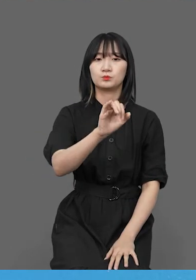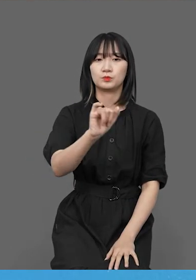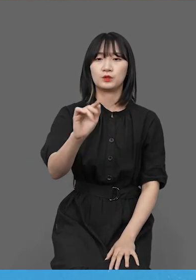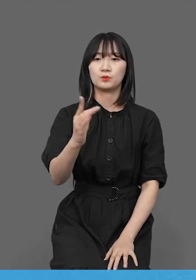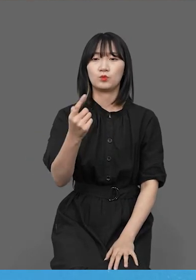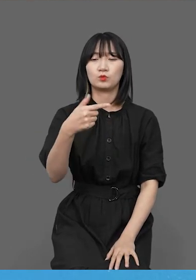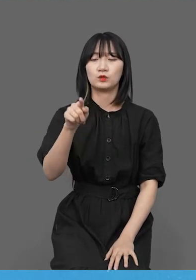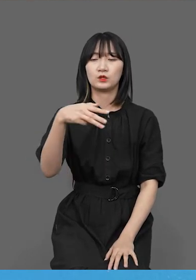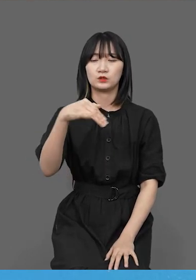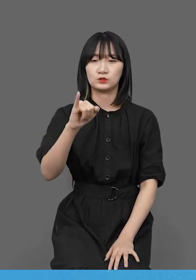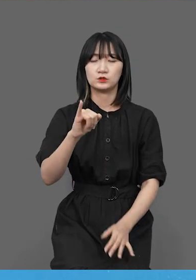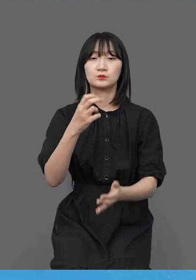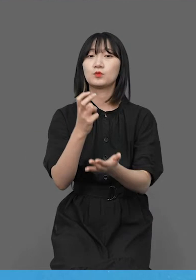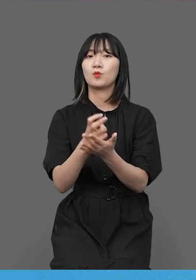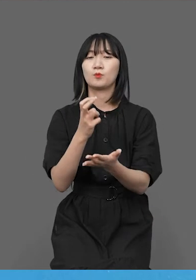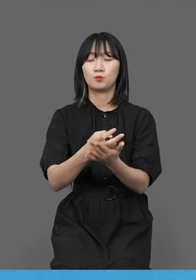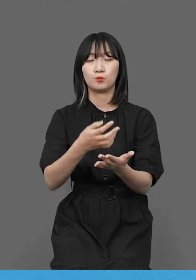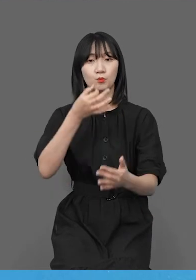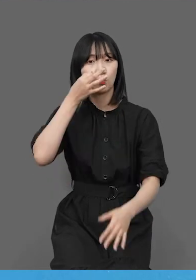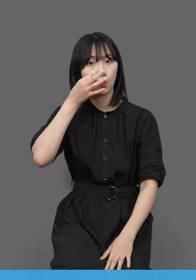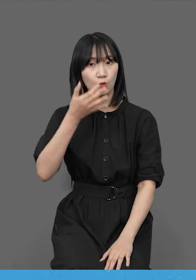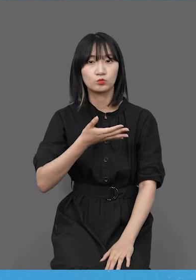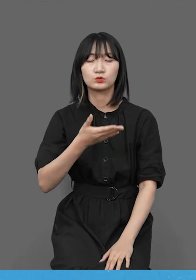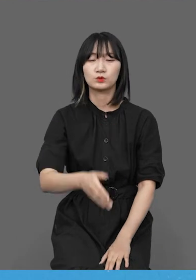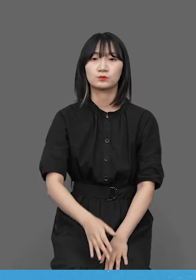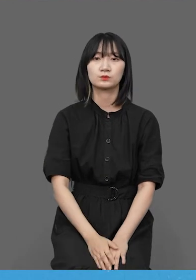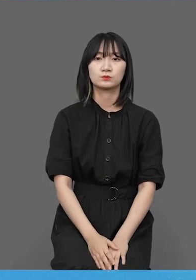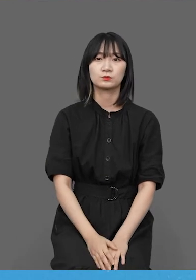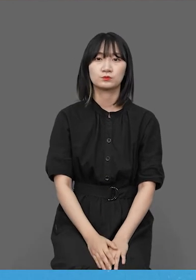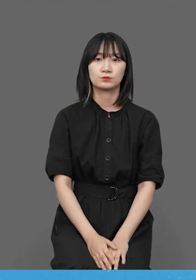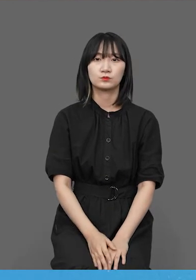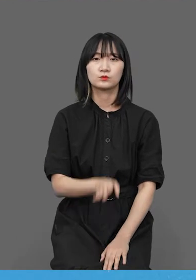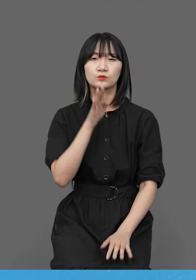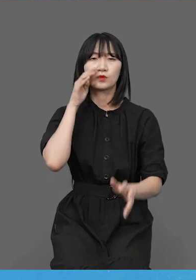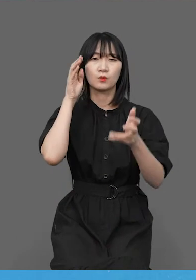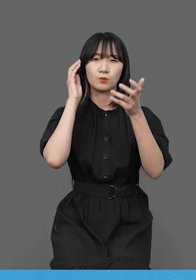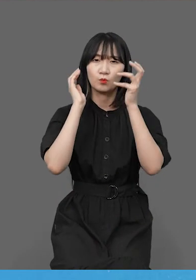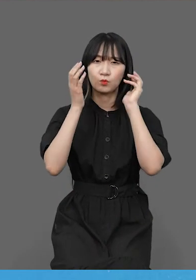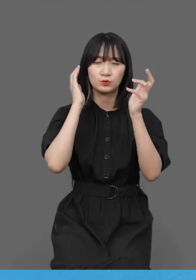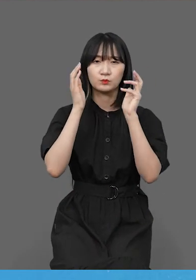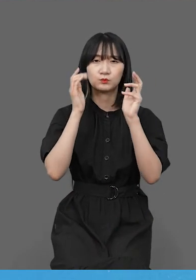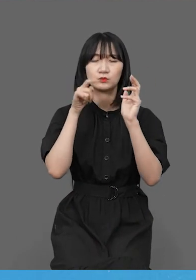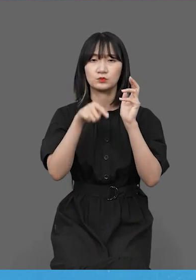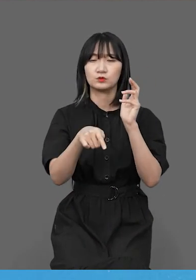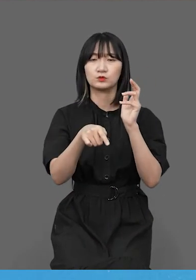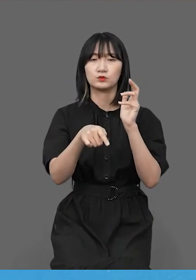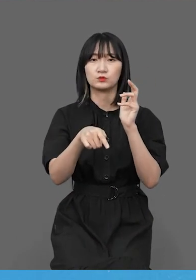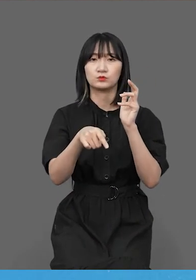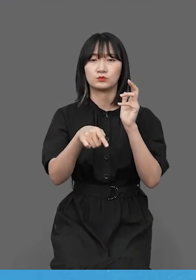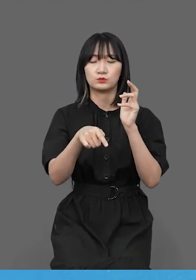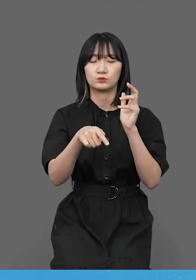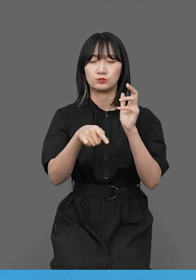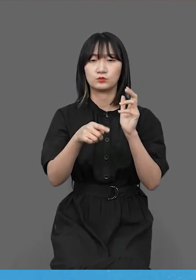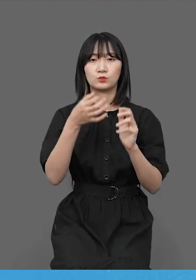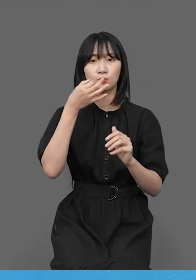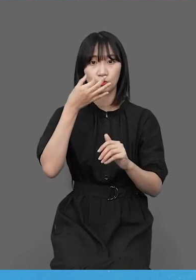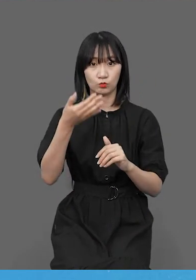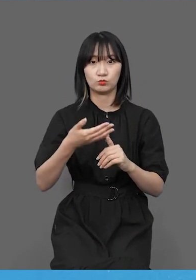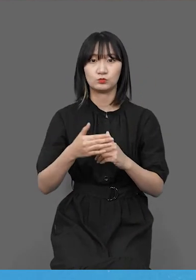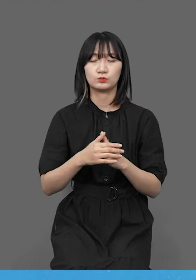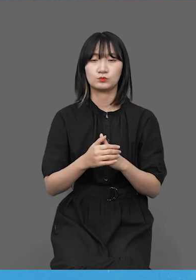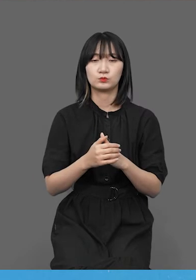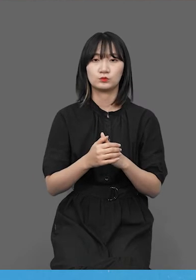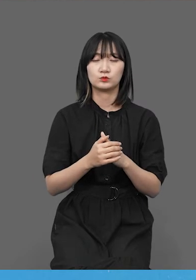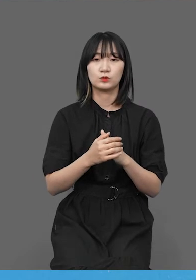그렇죠? 이 해바라기 꽃이 정말 복잡한 그 피보나치 수열을 보여준다라고 하는